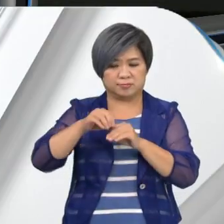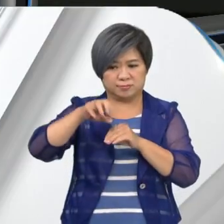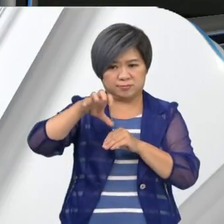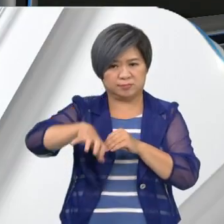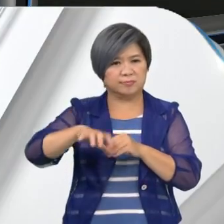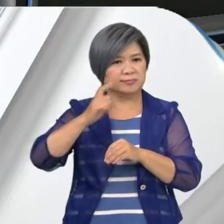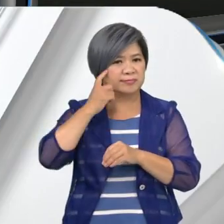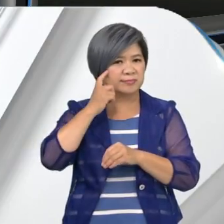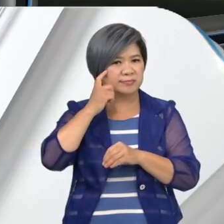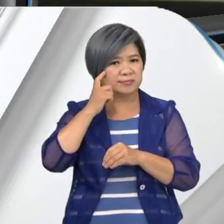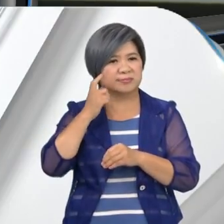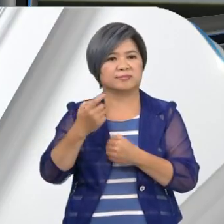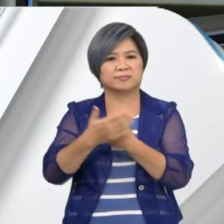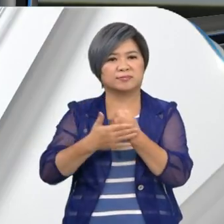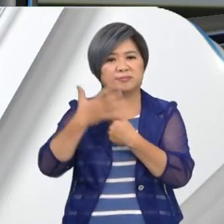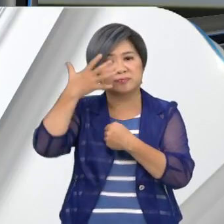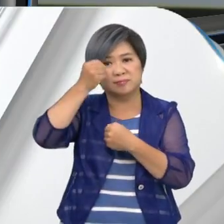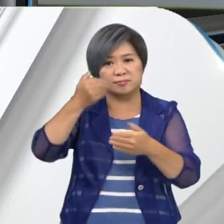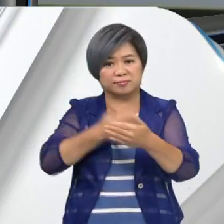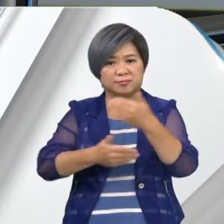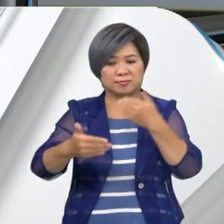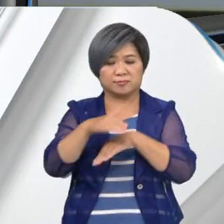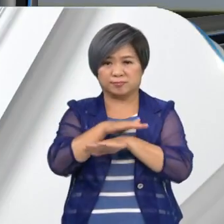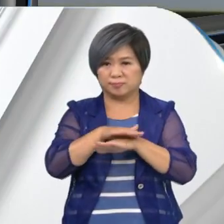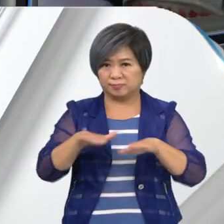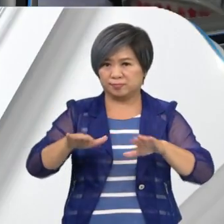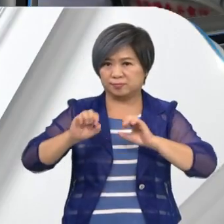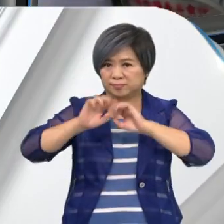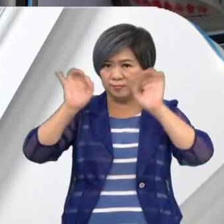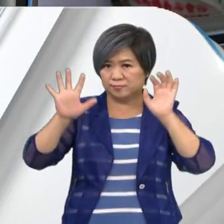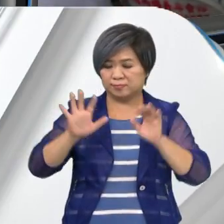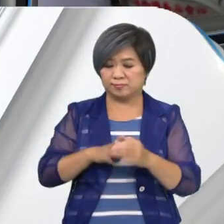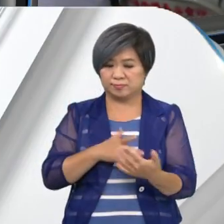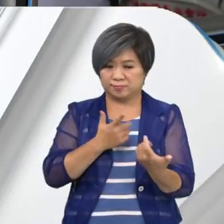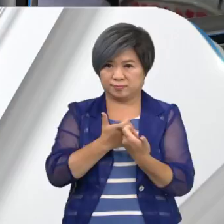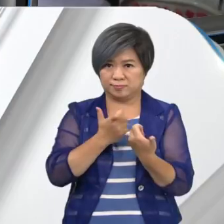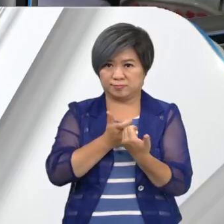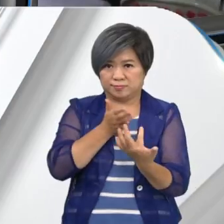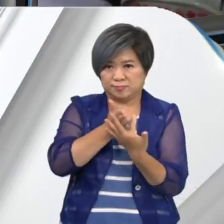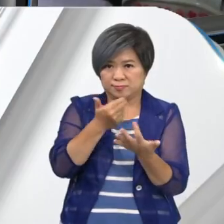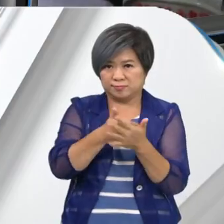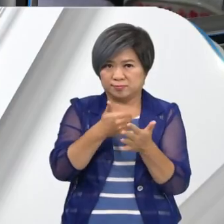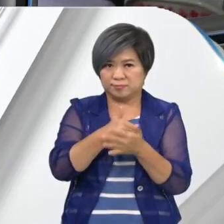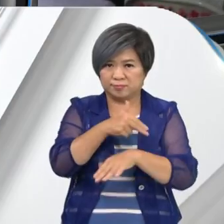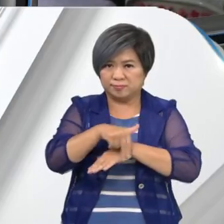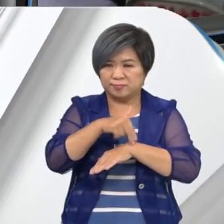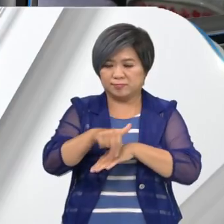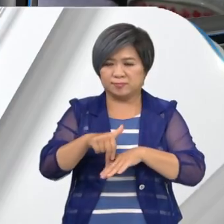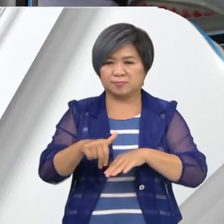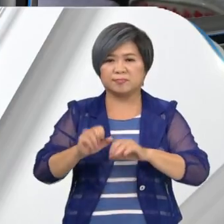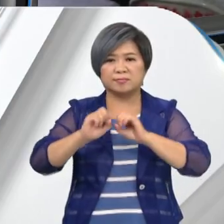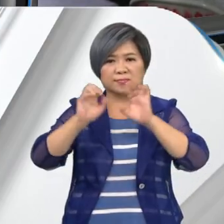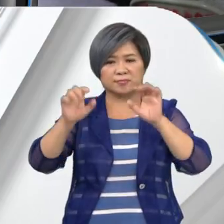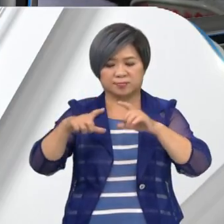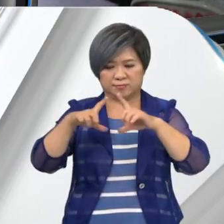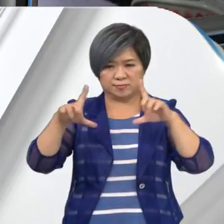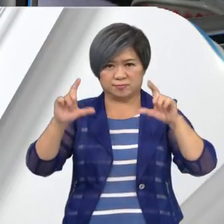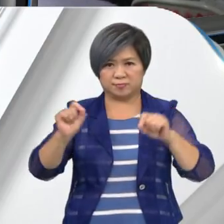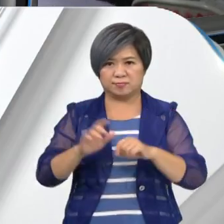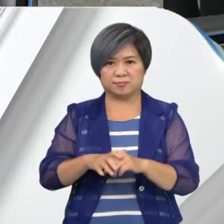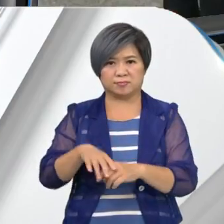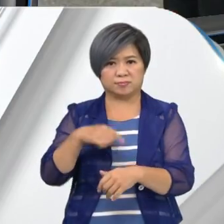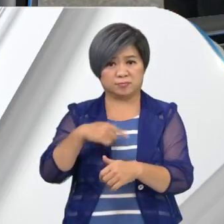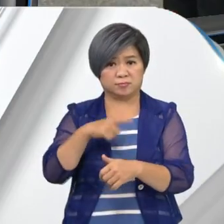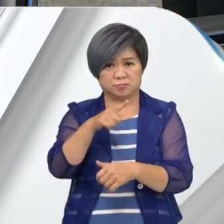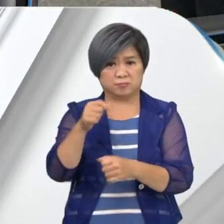规划辅路交通安全专栏，同时了执法家合作设计交通安全标识牌，提醒驾驶